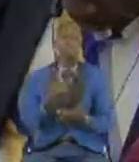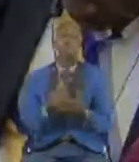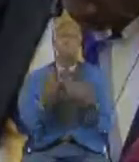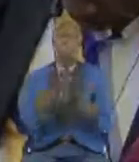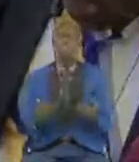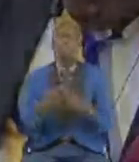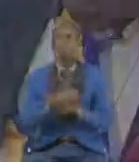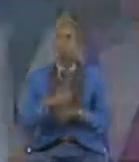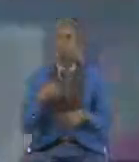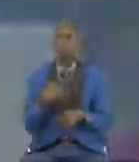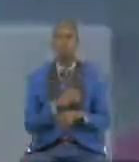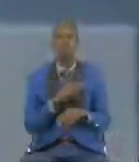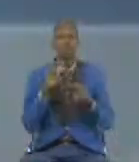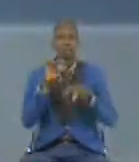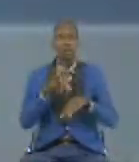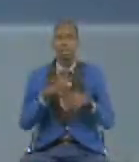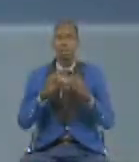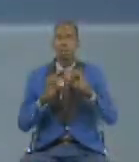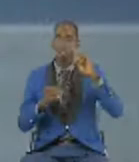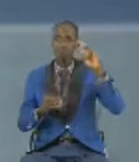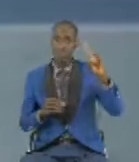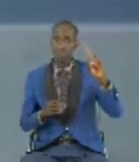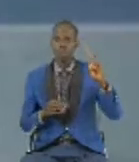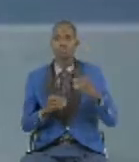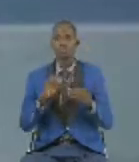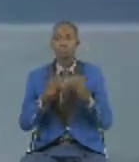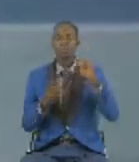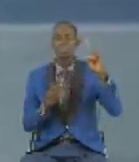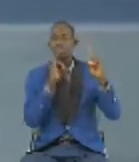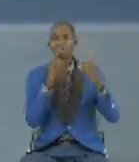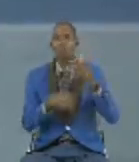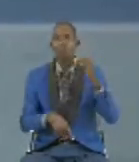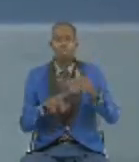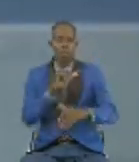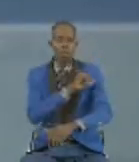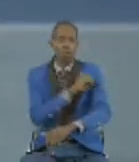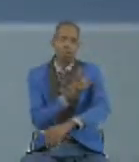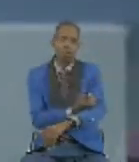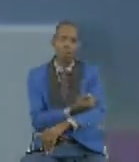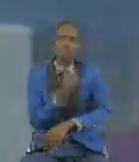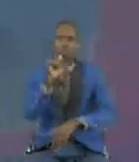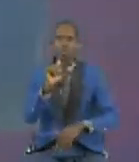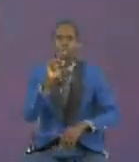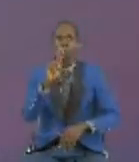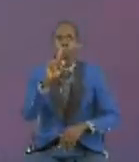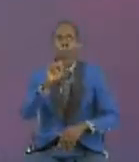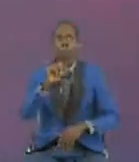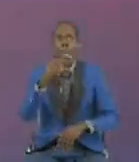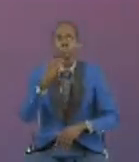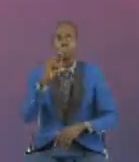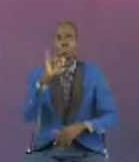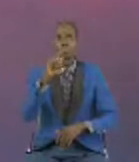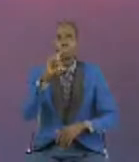Aujourd'hui donc, nous commençons avec la première lettre, c'est l'autorité. L'autorité de la